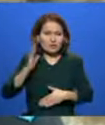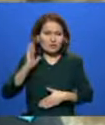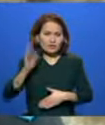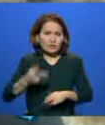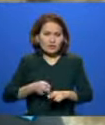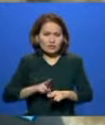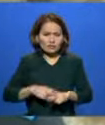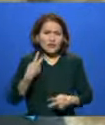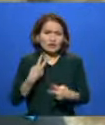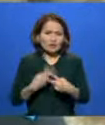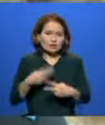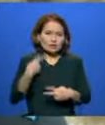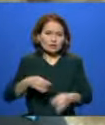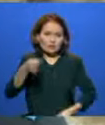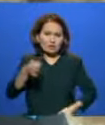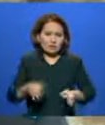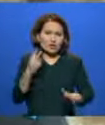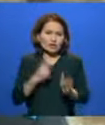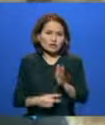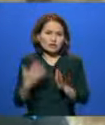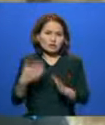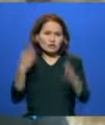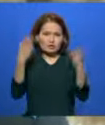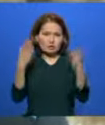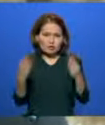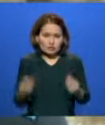жұмыстарға тартуға немесе 75 күнге дейінгі